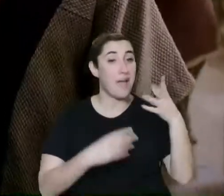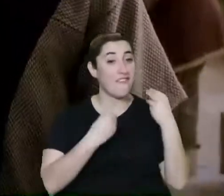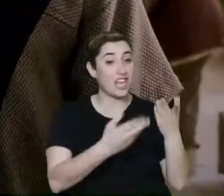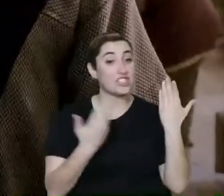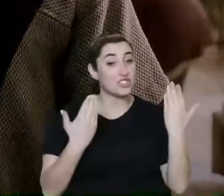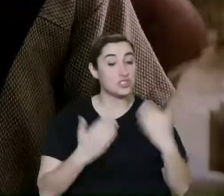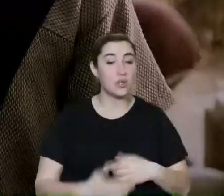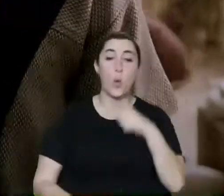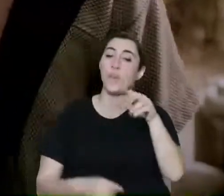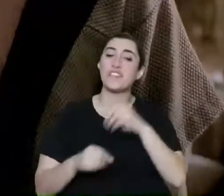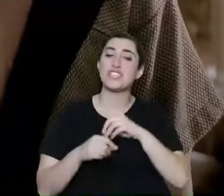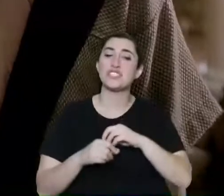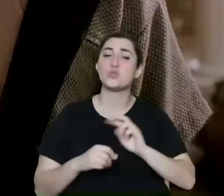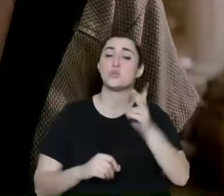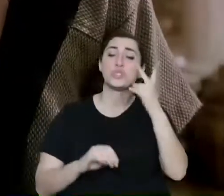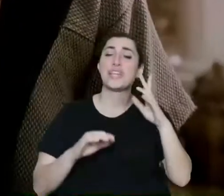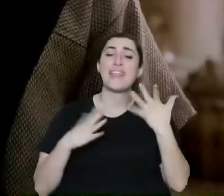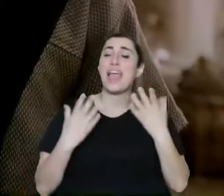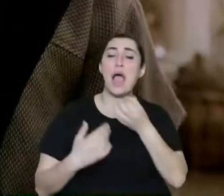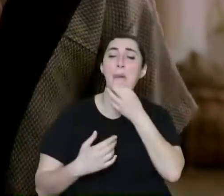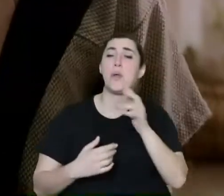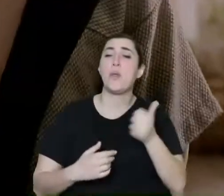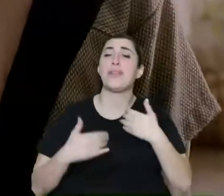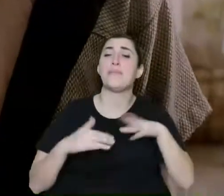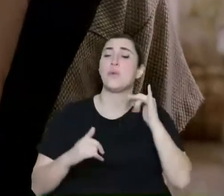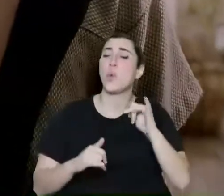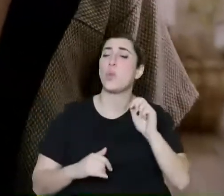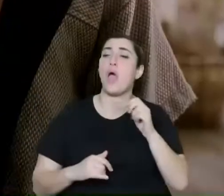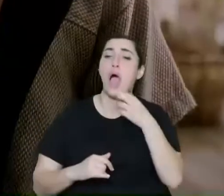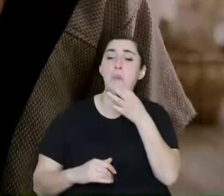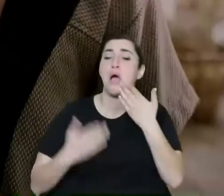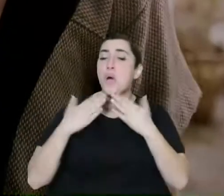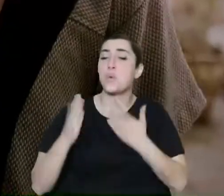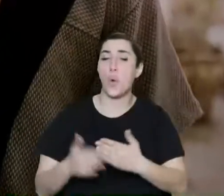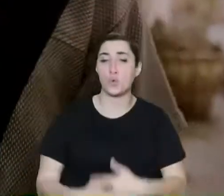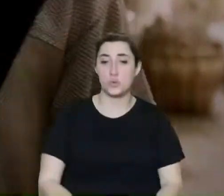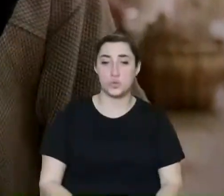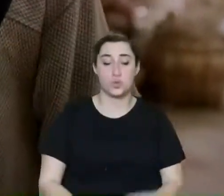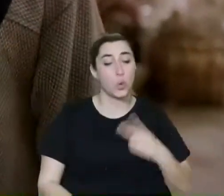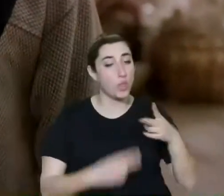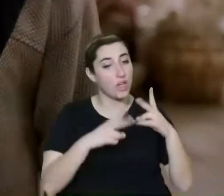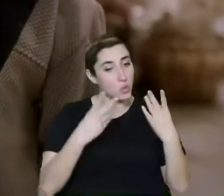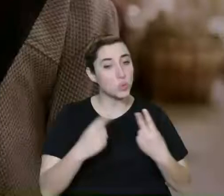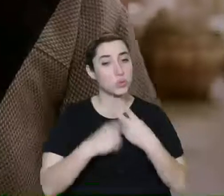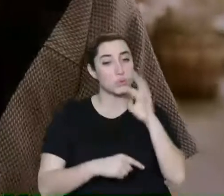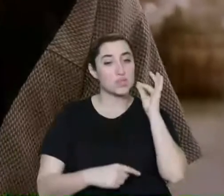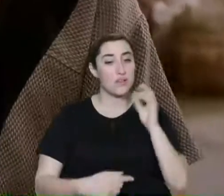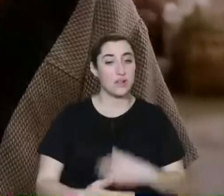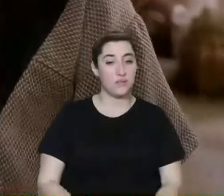inşallah. Onun için ne müjdelisi vardır haberin, ne de kötüsü. Yolun açık ola Yunus